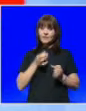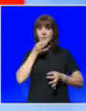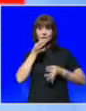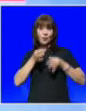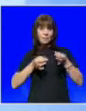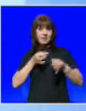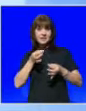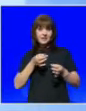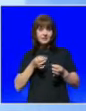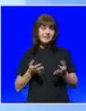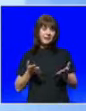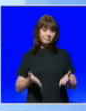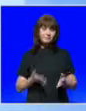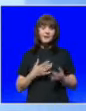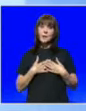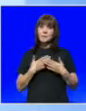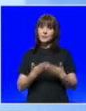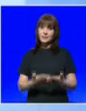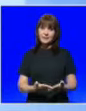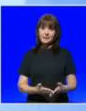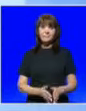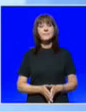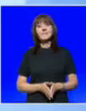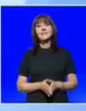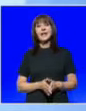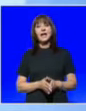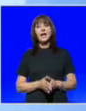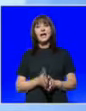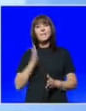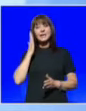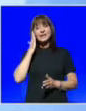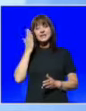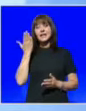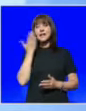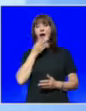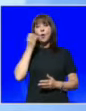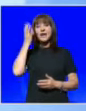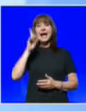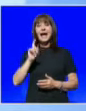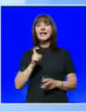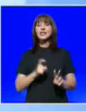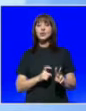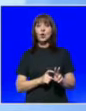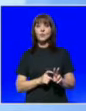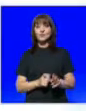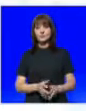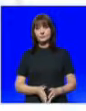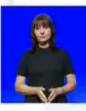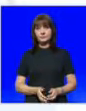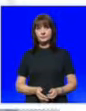началото на следващата учебна година. Благодаря ви за това гостуване в нашия ефир. Министър на образованието Галин Цоков, а ето как продължаваме.